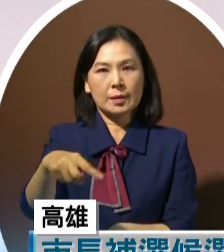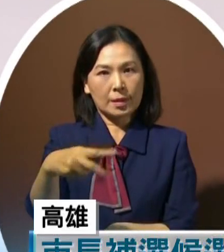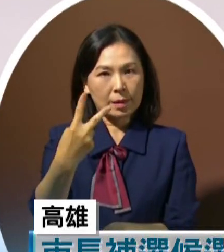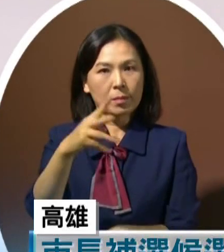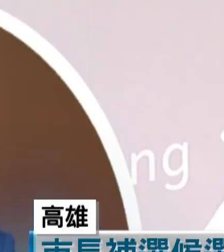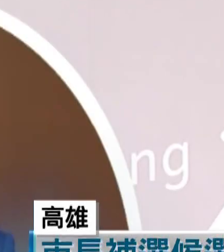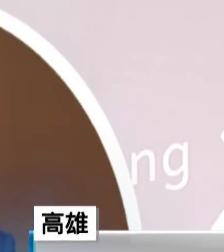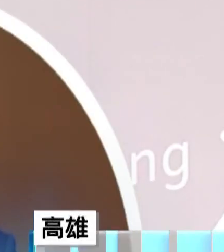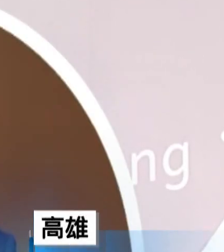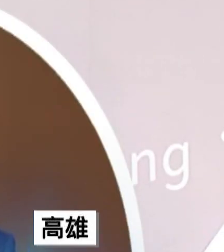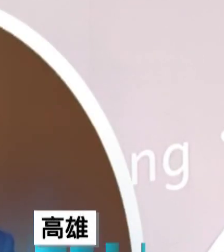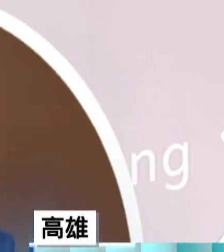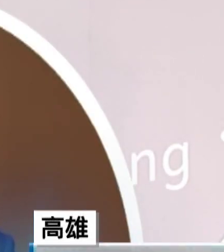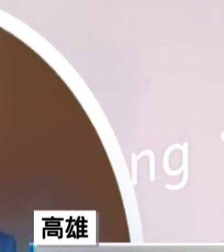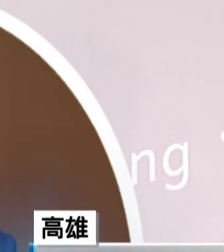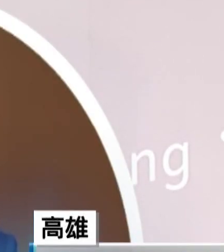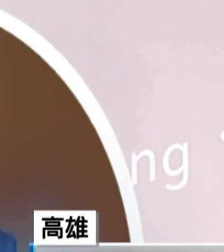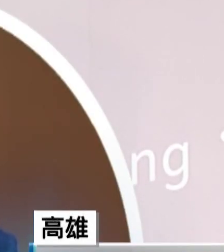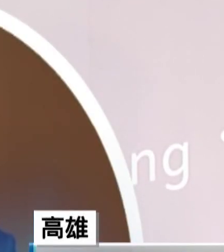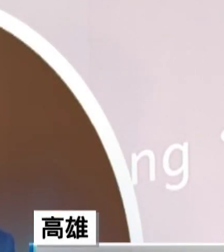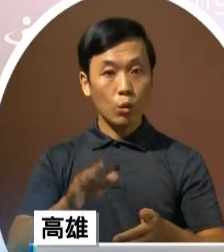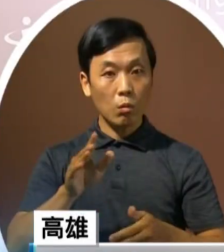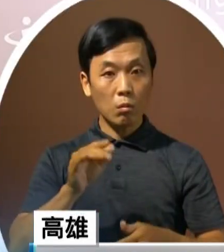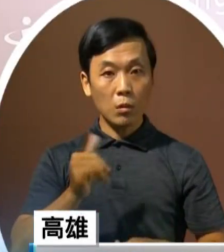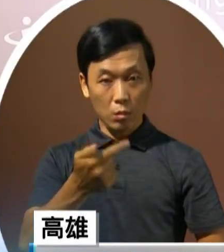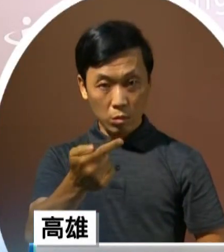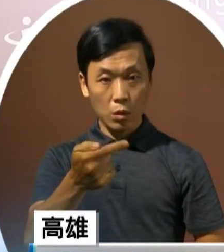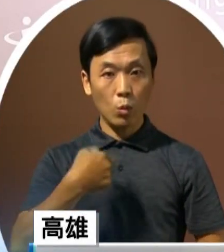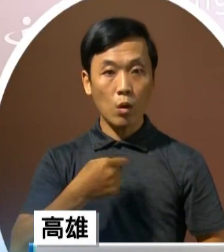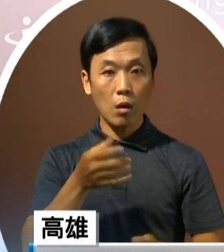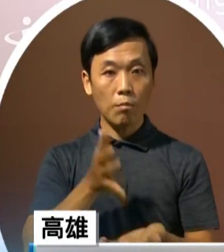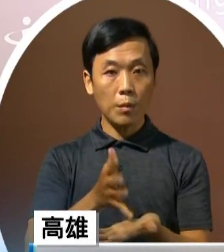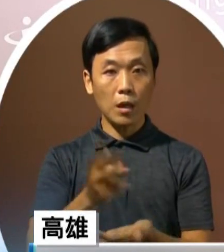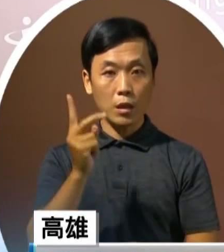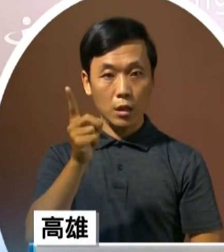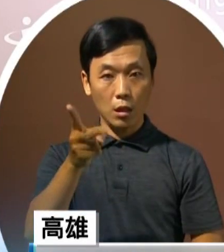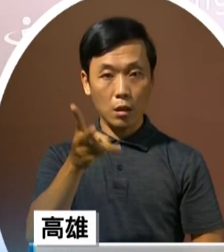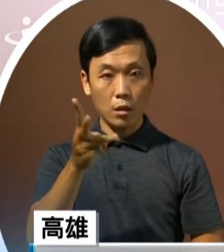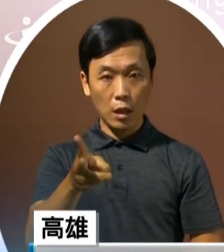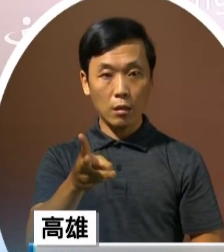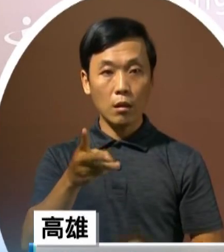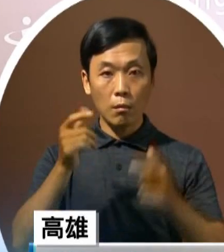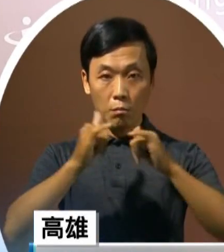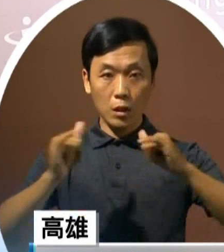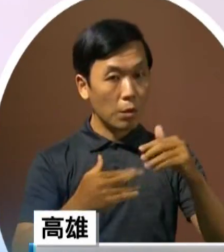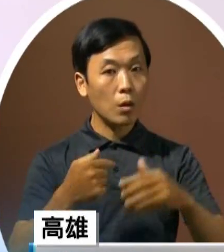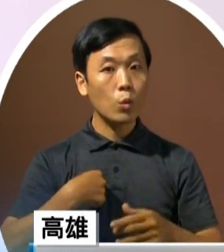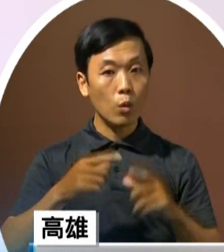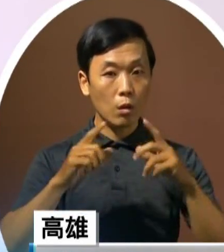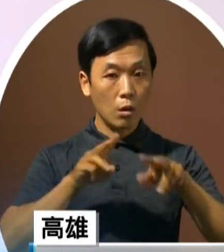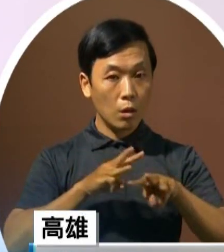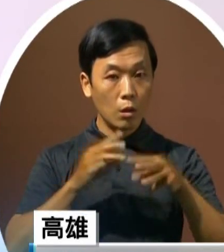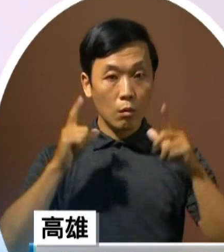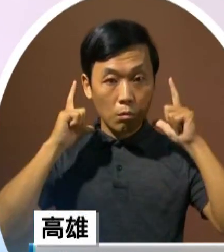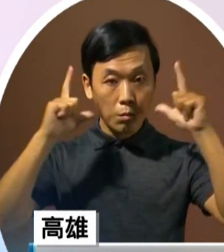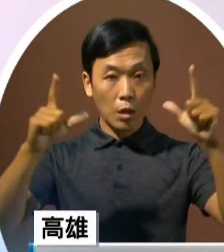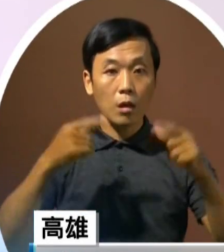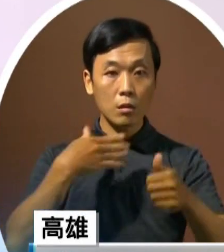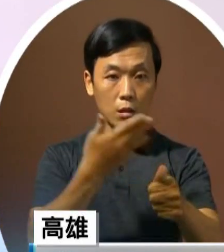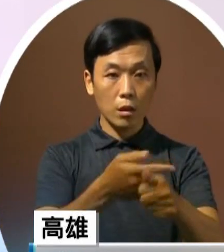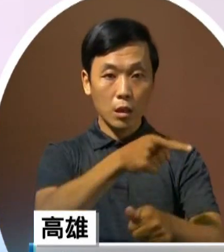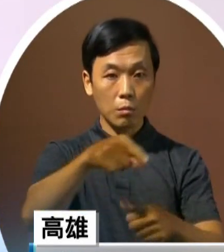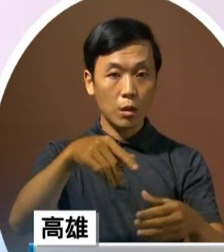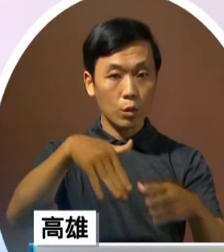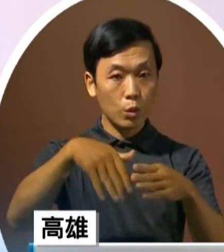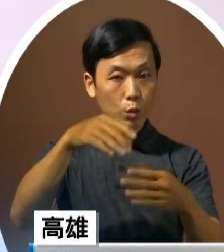1246亿。 有没有建设？三人擦出了火花。高雄负债累累，李梅珍和吴益政紧咬绿营前朝3300亿举债。陈其迈